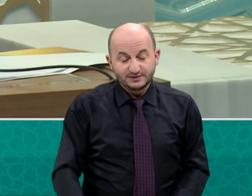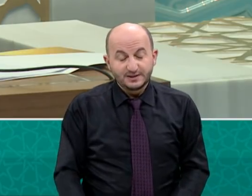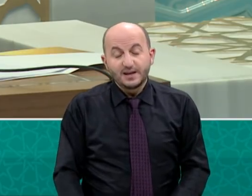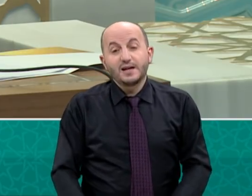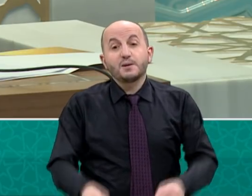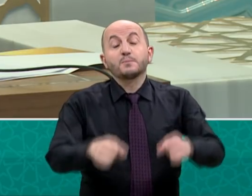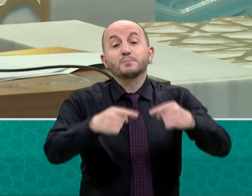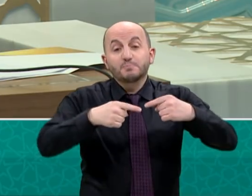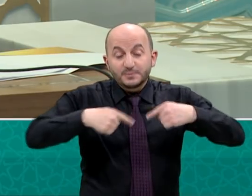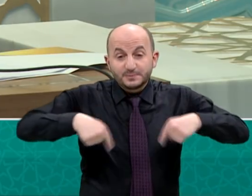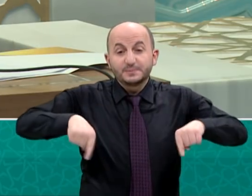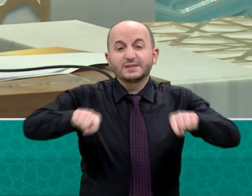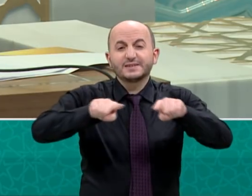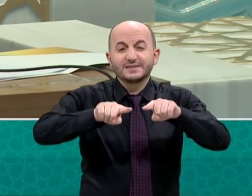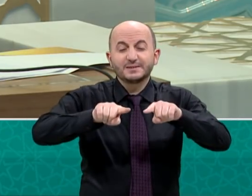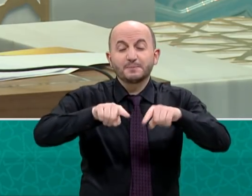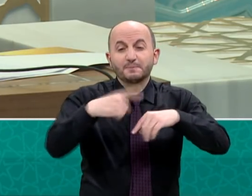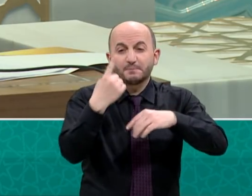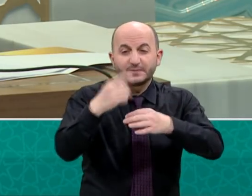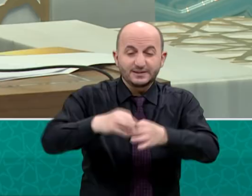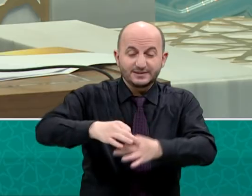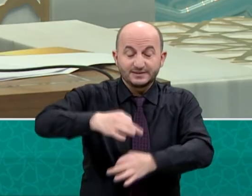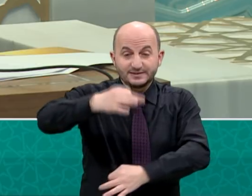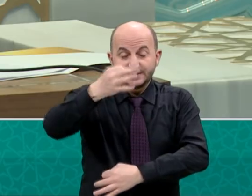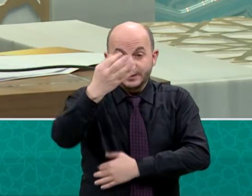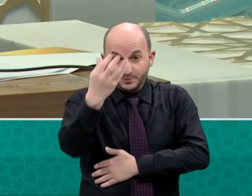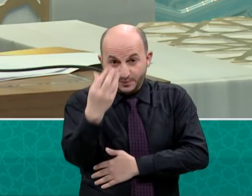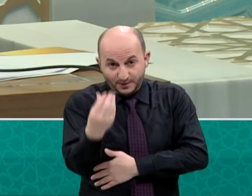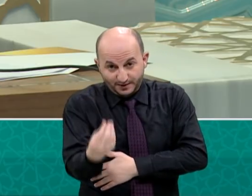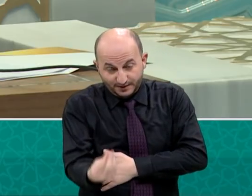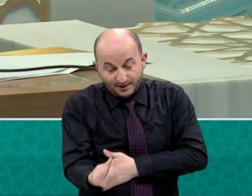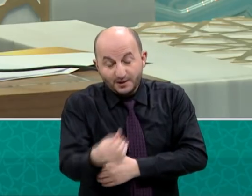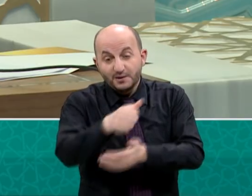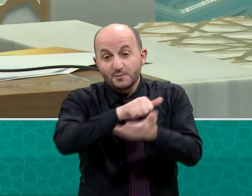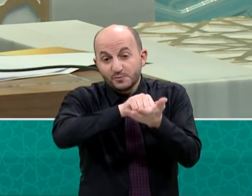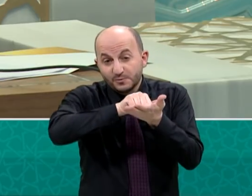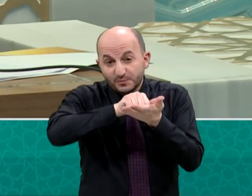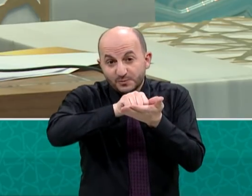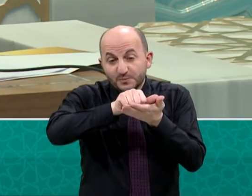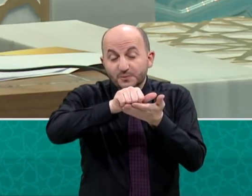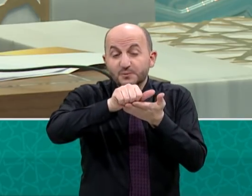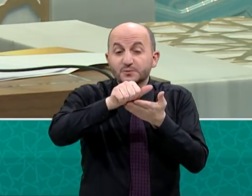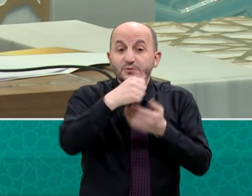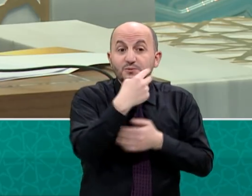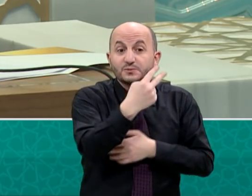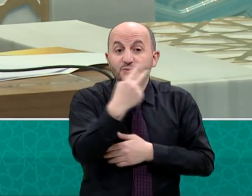bizi bir insan olarak bütün